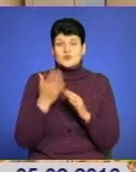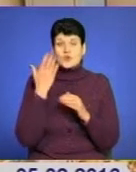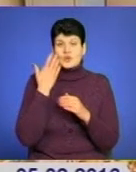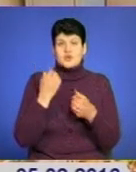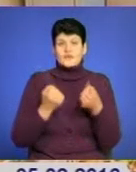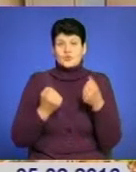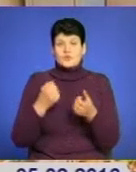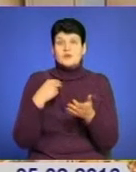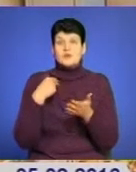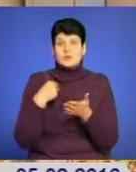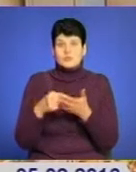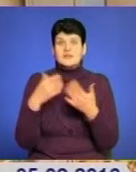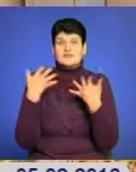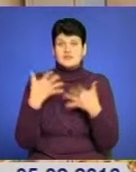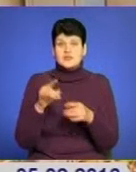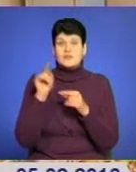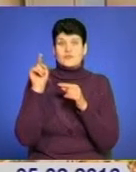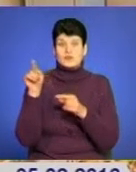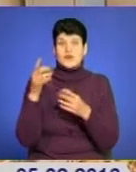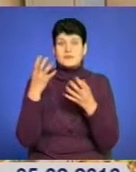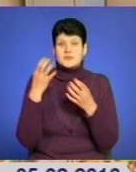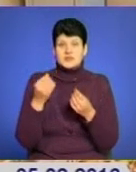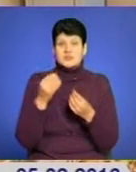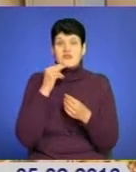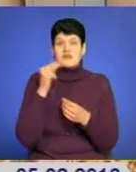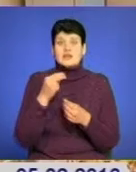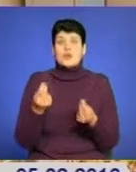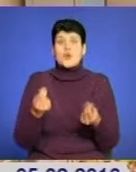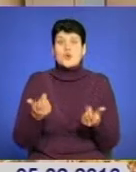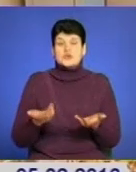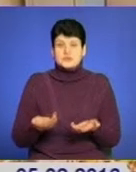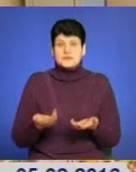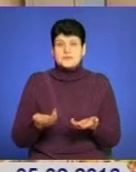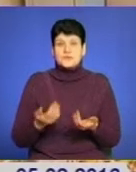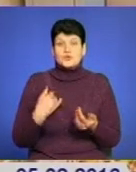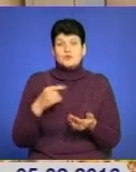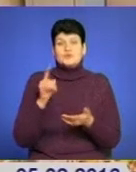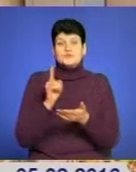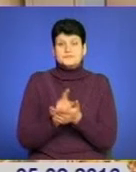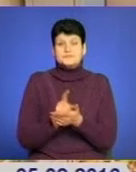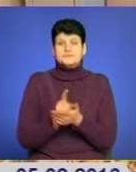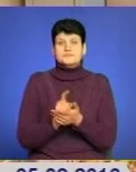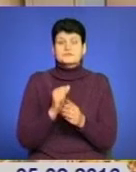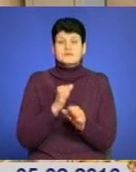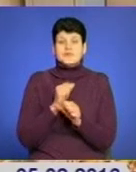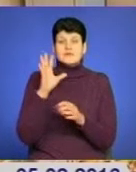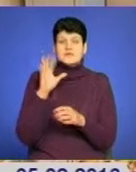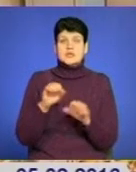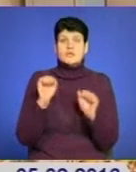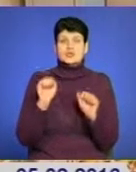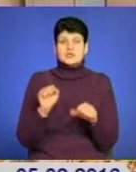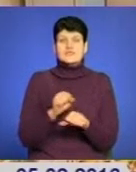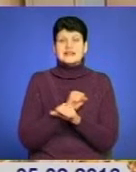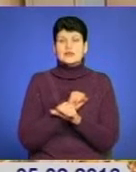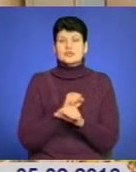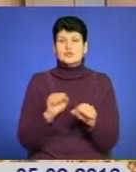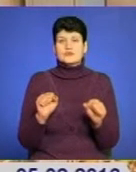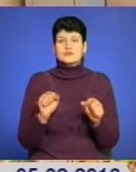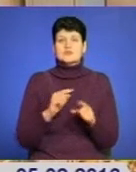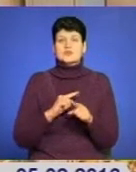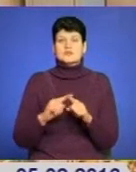автомобиль придбали, он уже воюет, а мы за него еще винні гроші. І тому мусимо зробити все можливе і неможливе для того, щоб